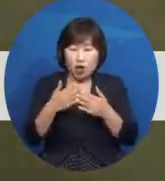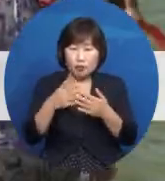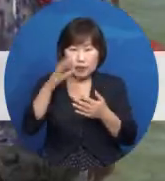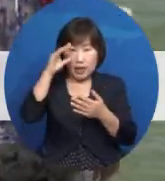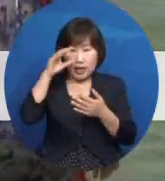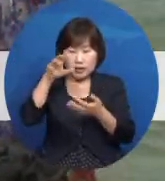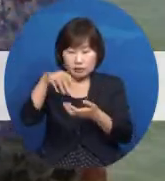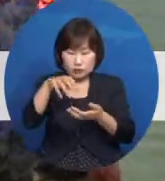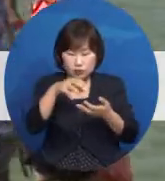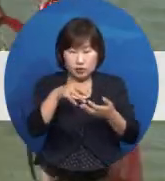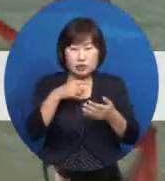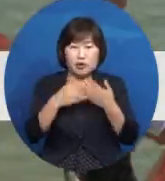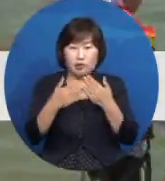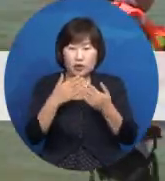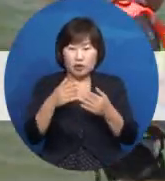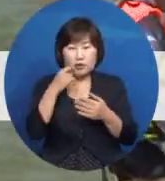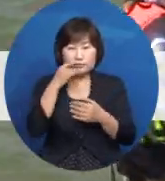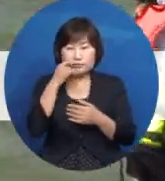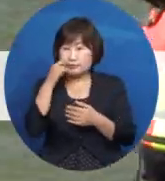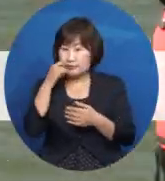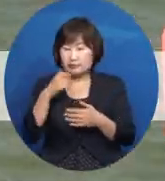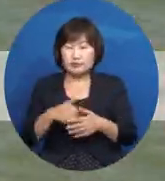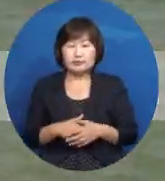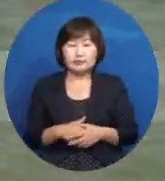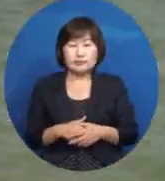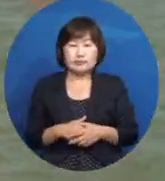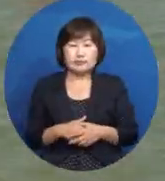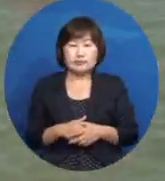체험 등으로 진행돼 좋은 반응을 얻었습니다.